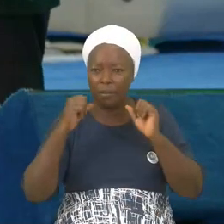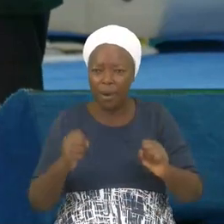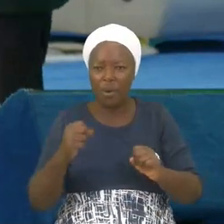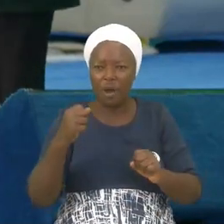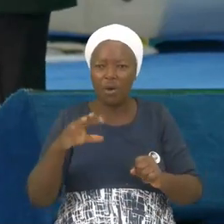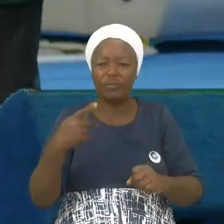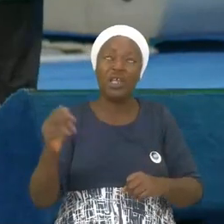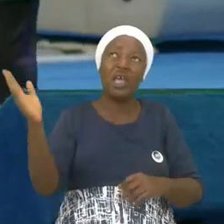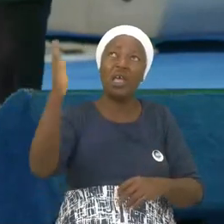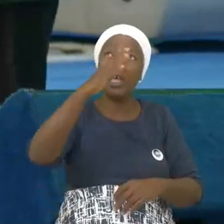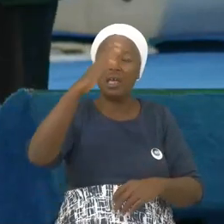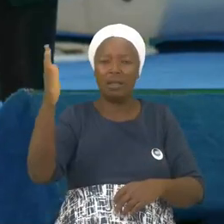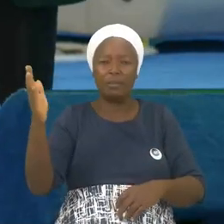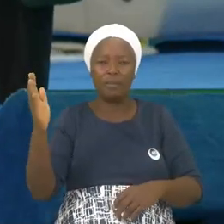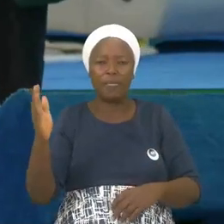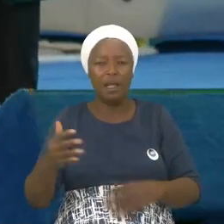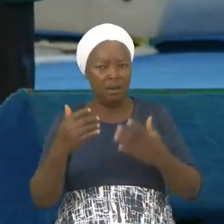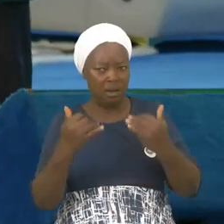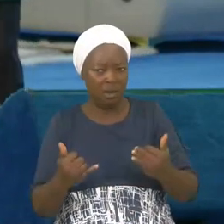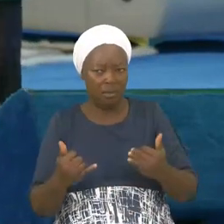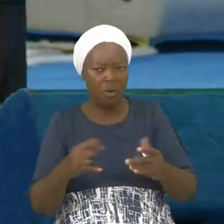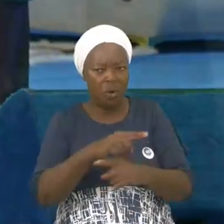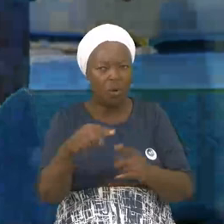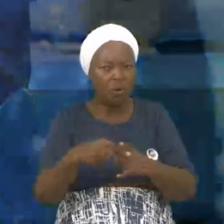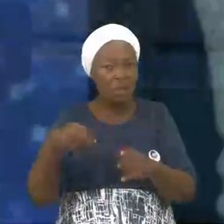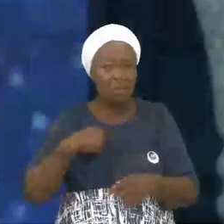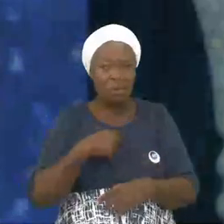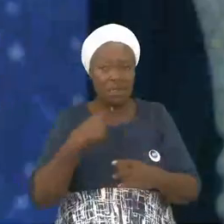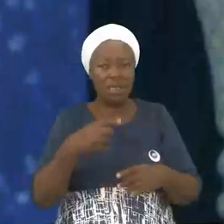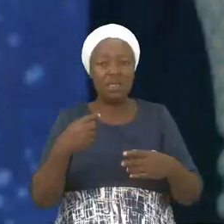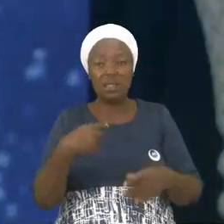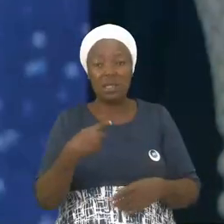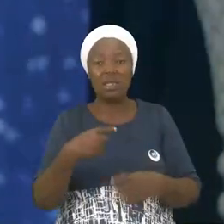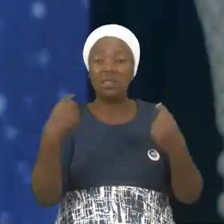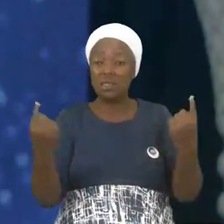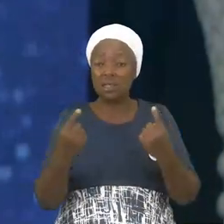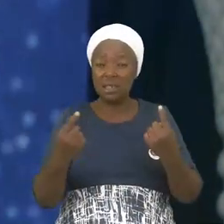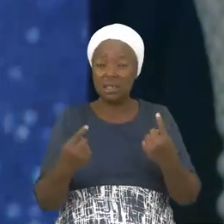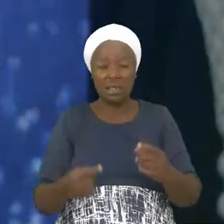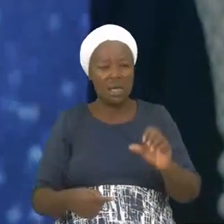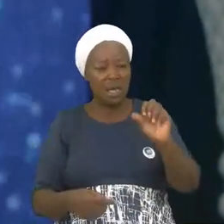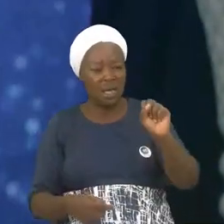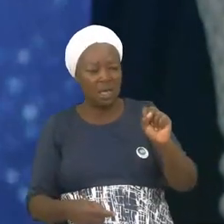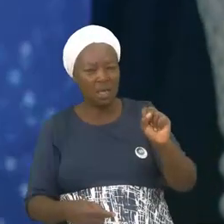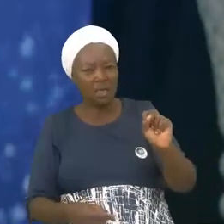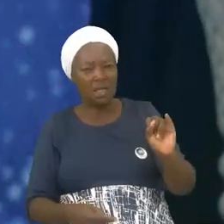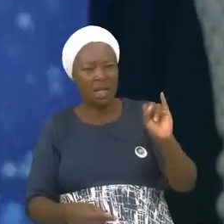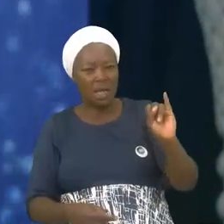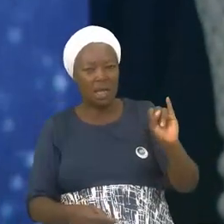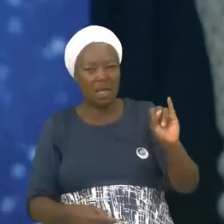de ce prince de la puissance de l'air. Maintenant, lorsque nous disons